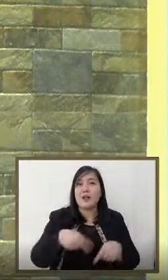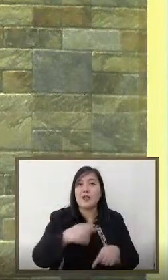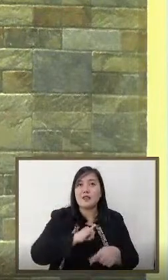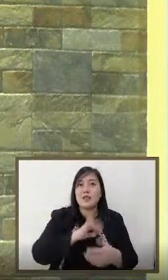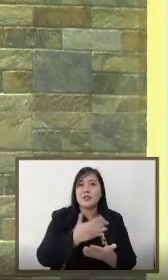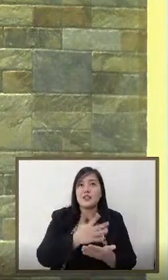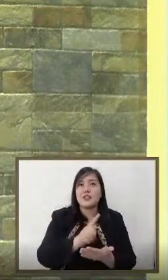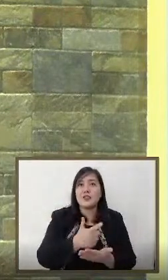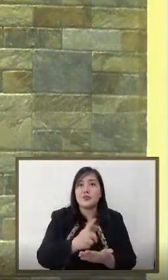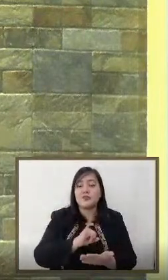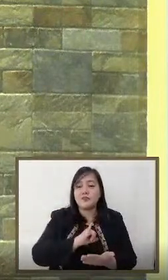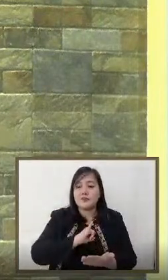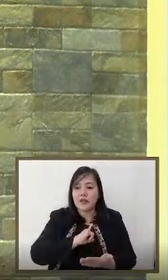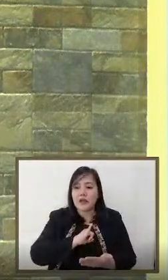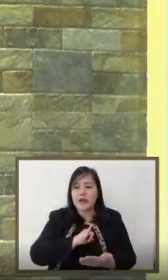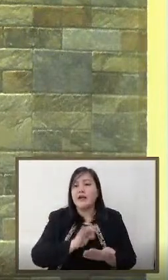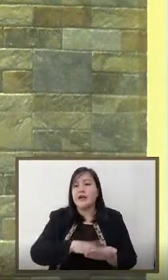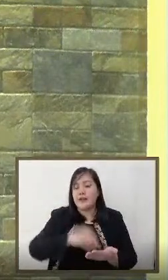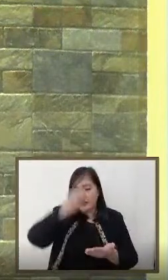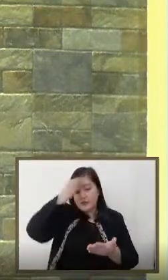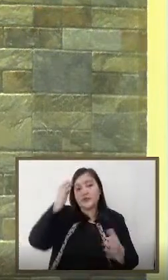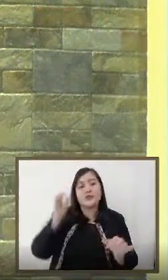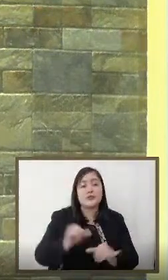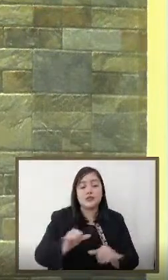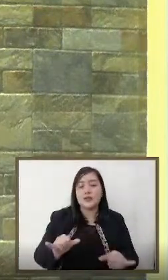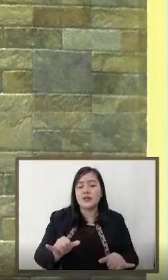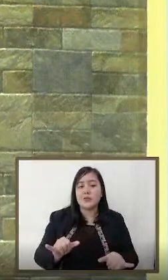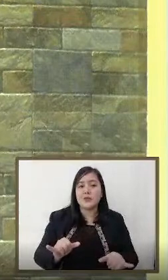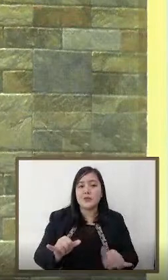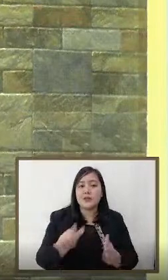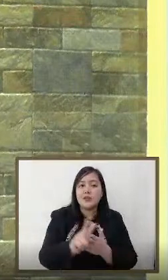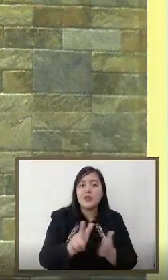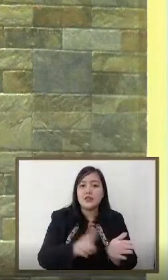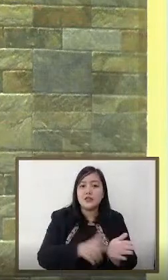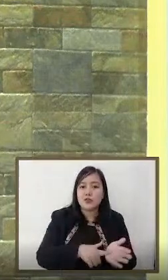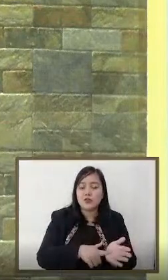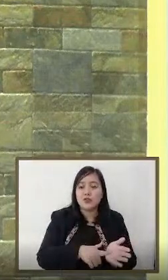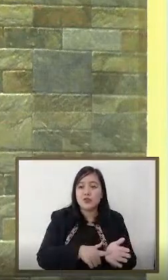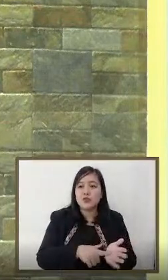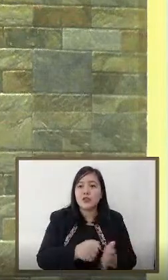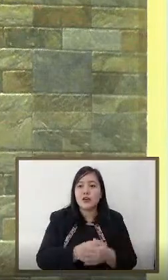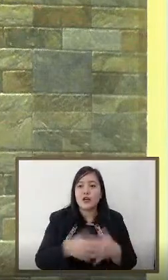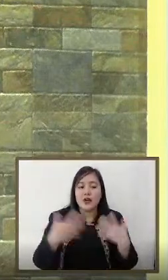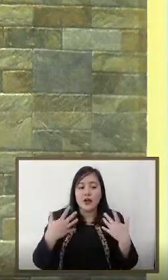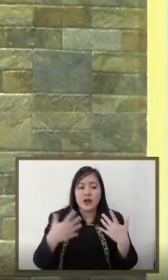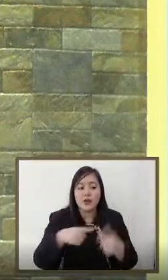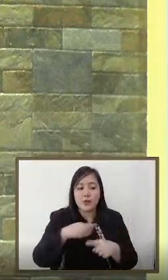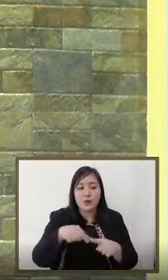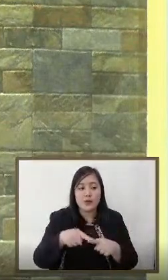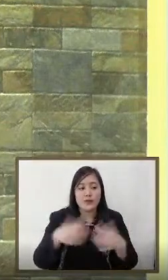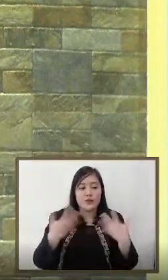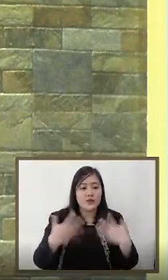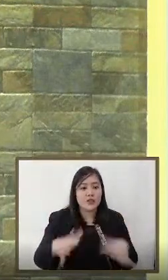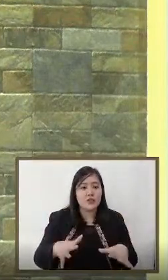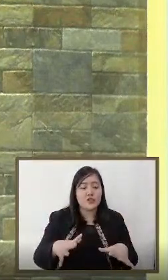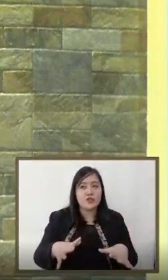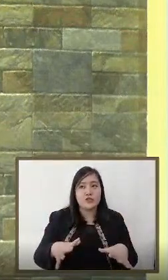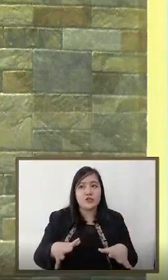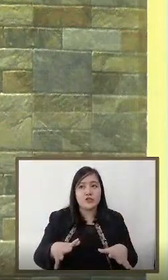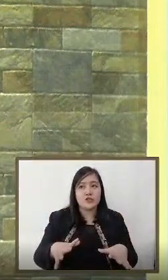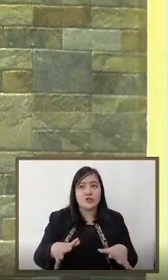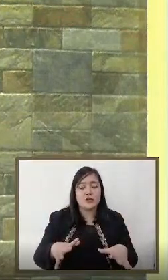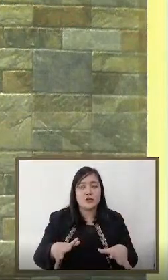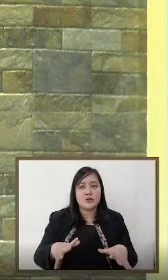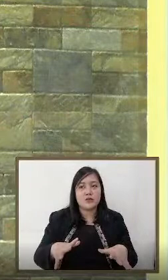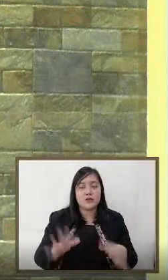yung kinapupulutan ko rin po ng mga aral na pagkatapos ko silang masharean ay hinihingi ko rin yung mga kwento ng buhay nila at yung iba nga